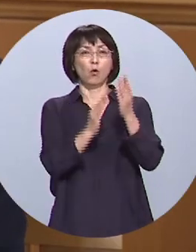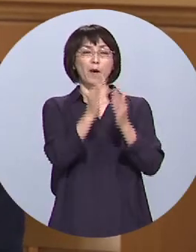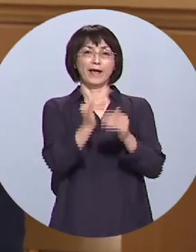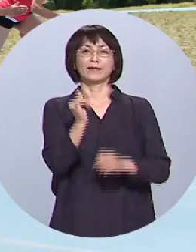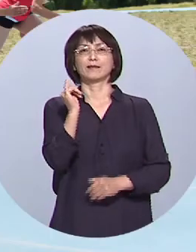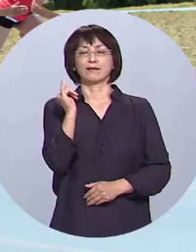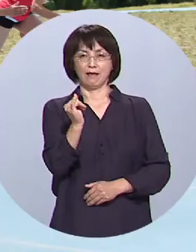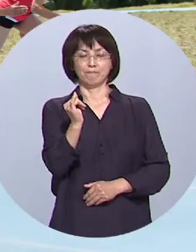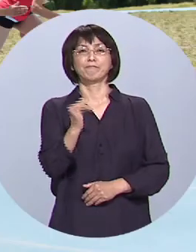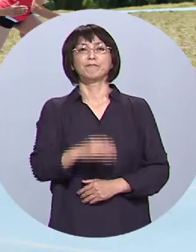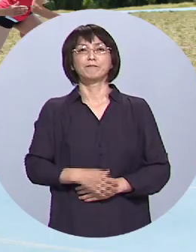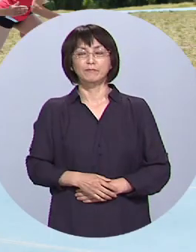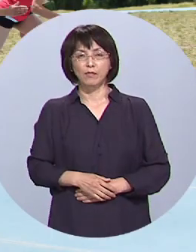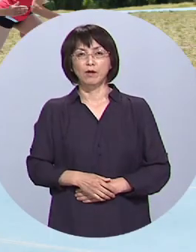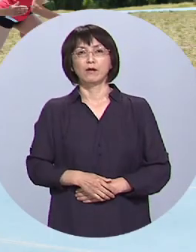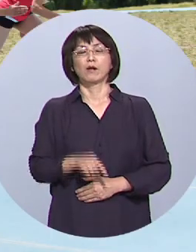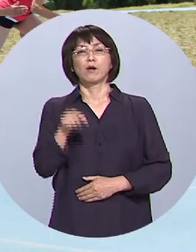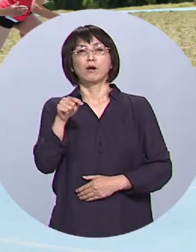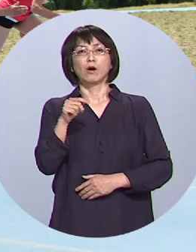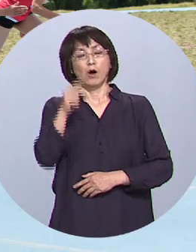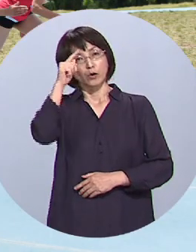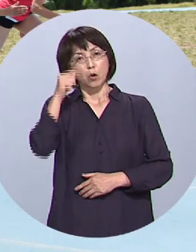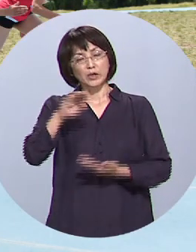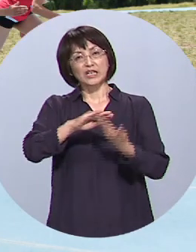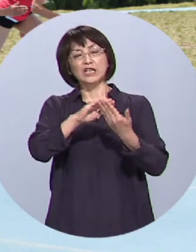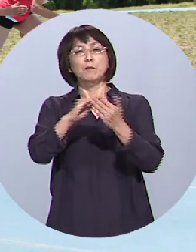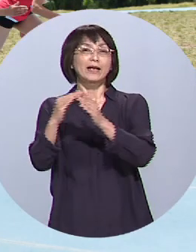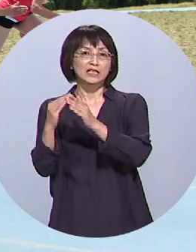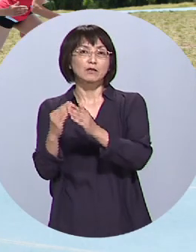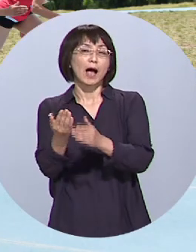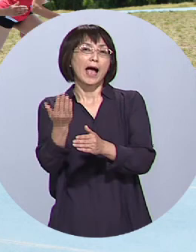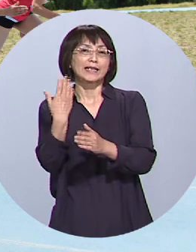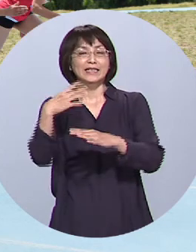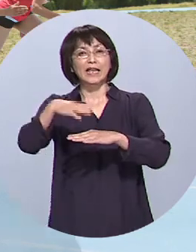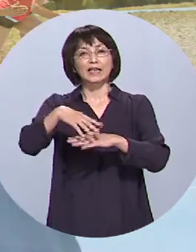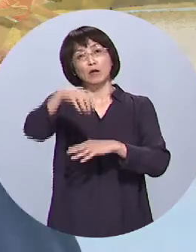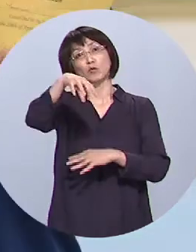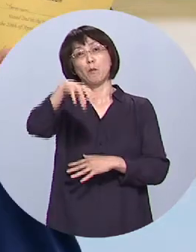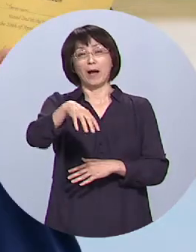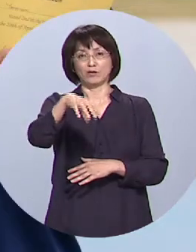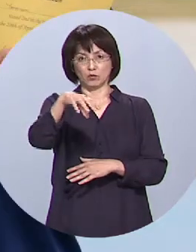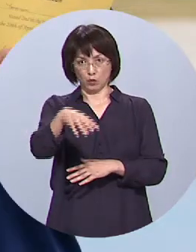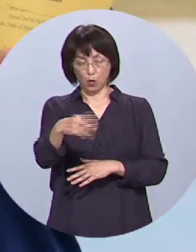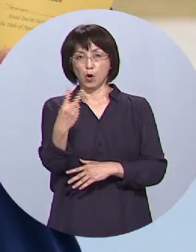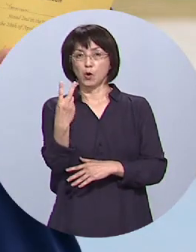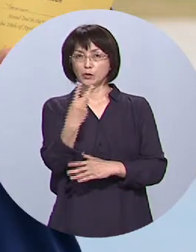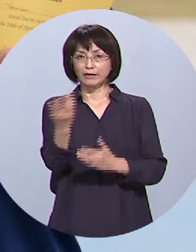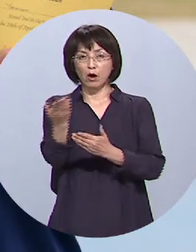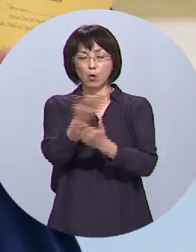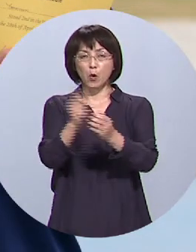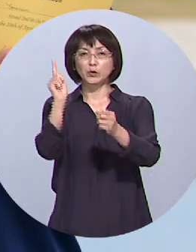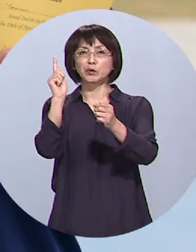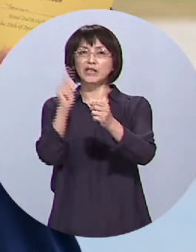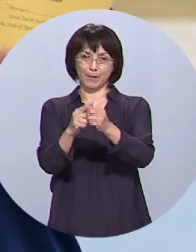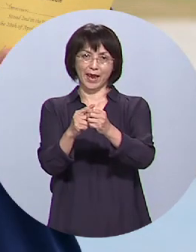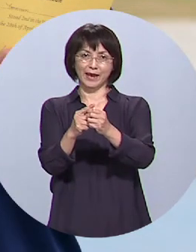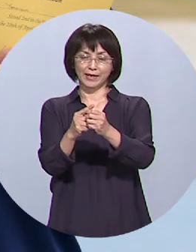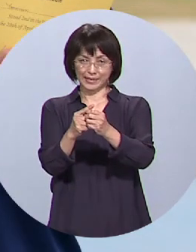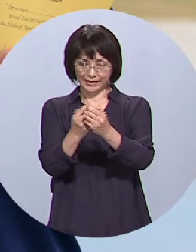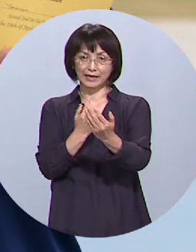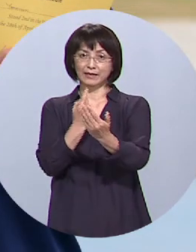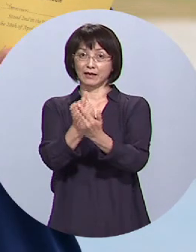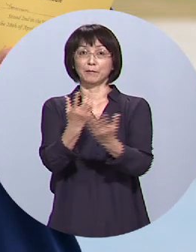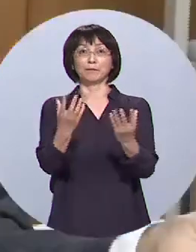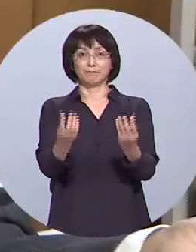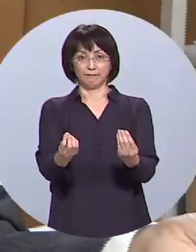居町はブータン陸上チームの東京オリンピック事前キャンプ地になっていて、2人はその交流の一環として大会に参加し